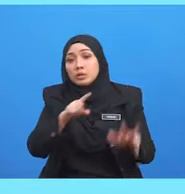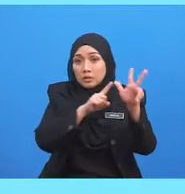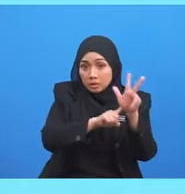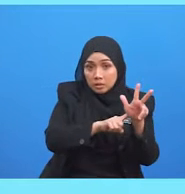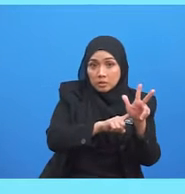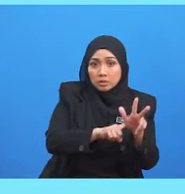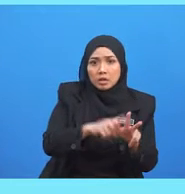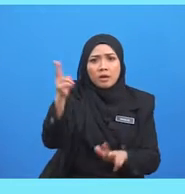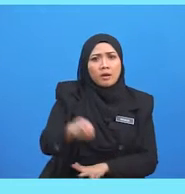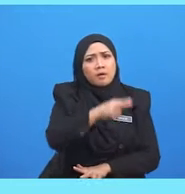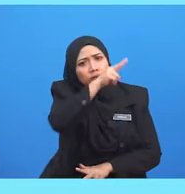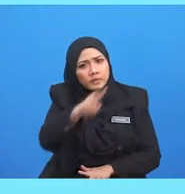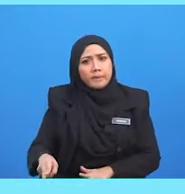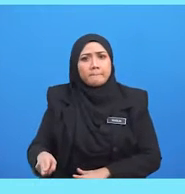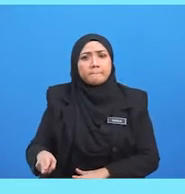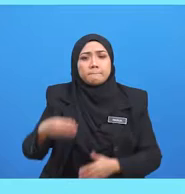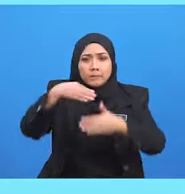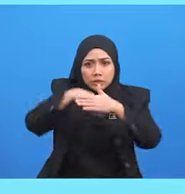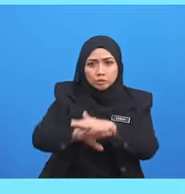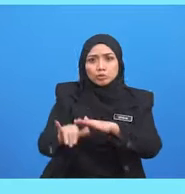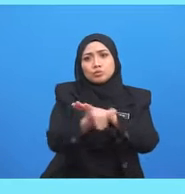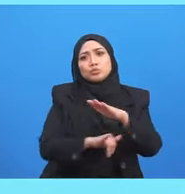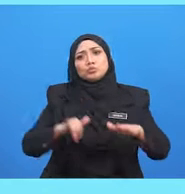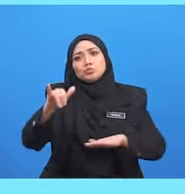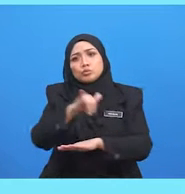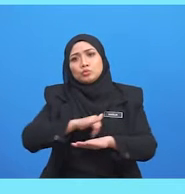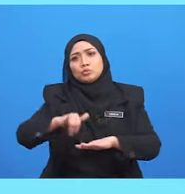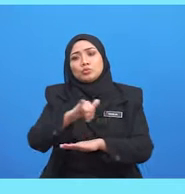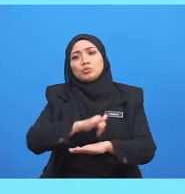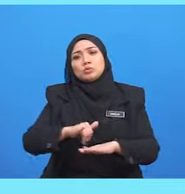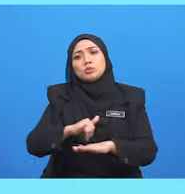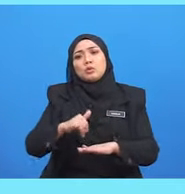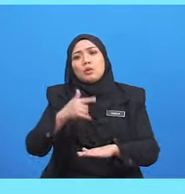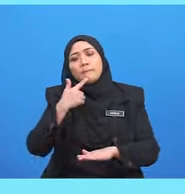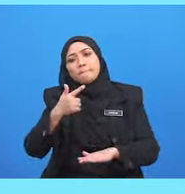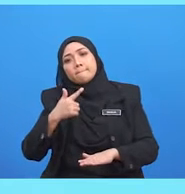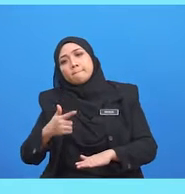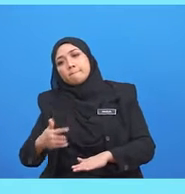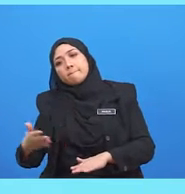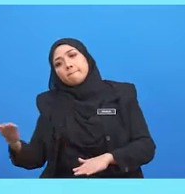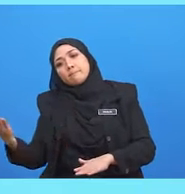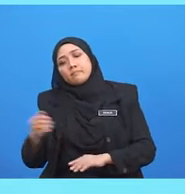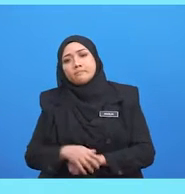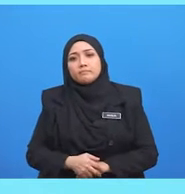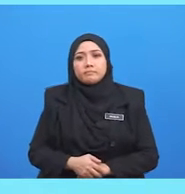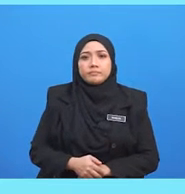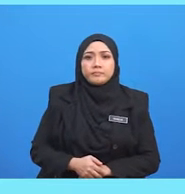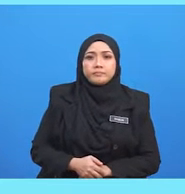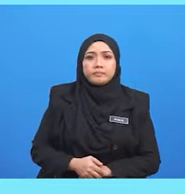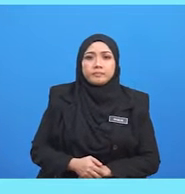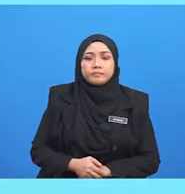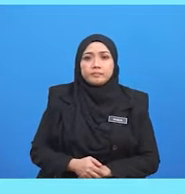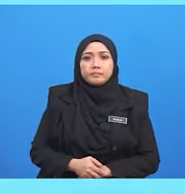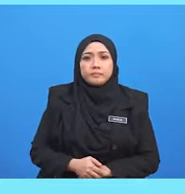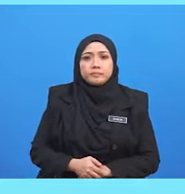3. Diharamkan memasuki syurga buat selama-lamanya. Jawapan untuk soalan